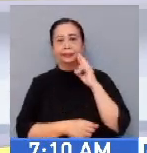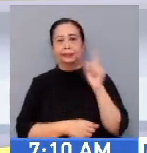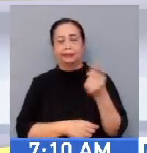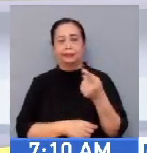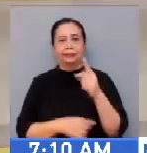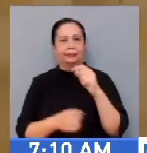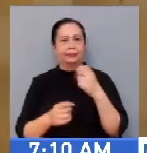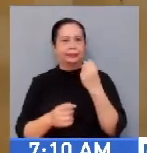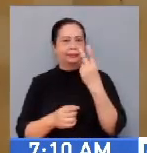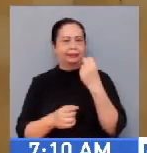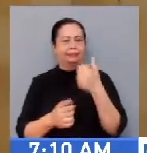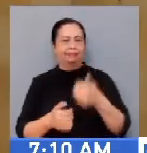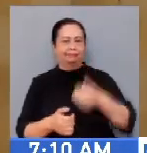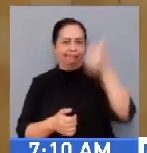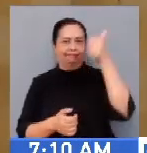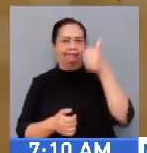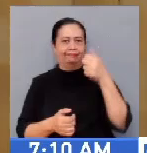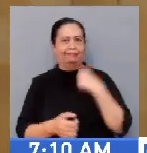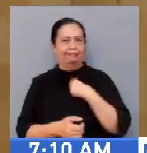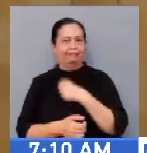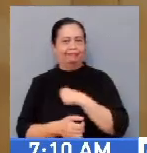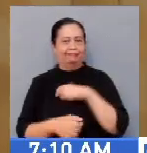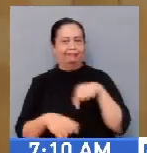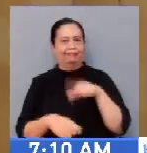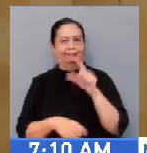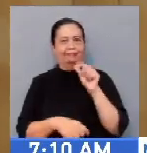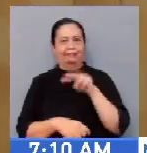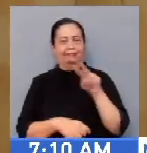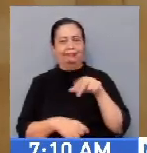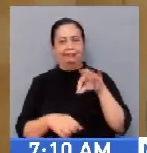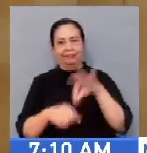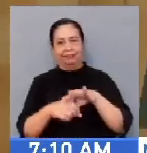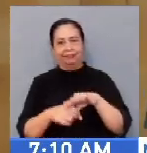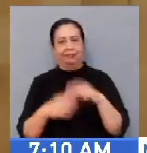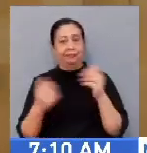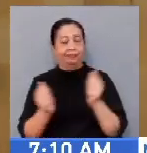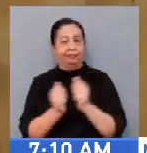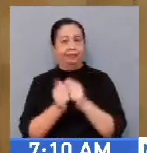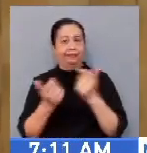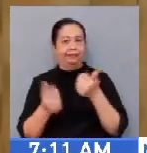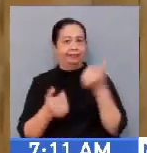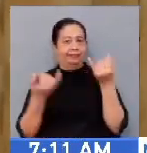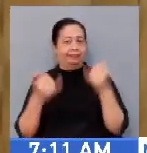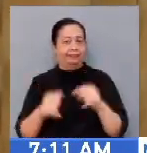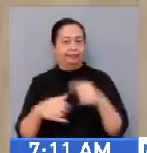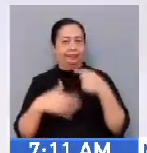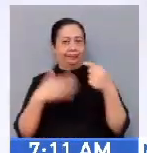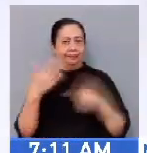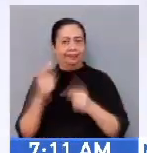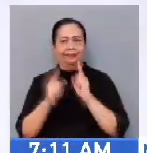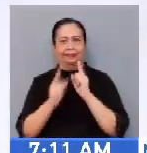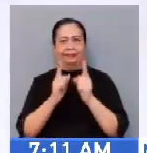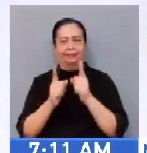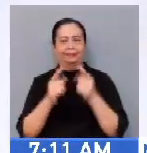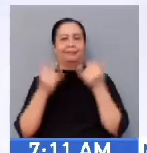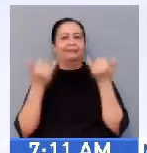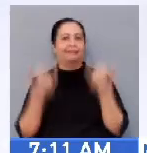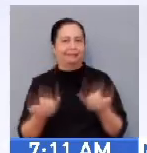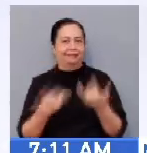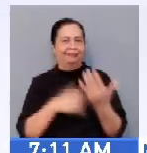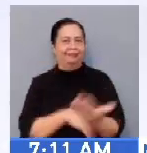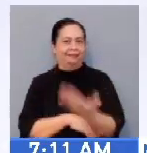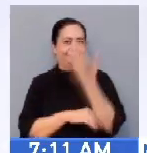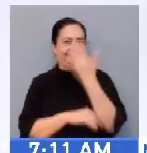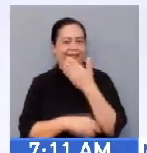sa election 2022. At kaugnay niya iba pang issue, makakapanayam natin siya ngayong umaga. Magandang umaga po and